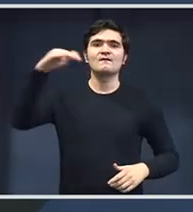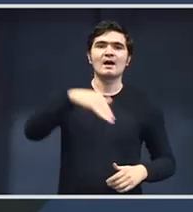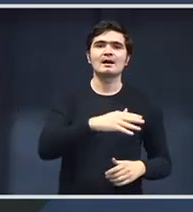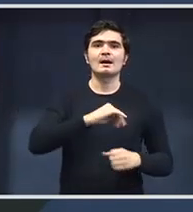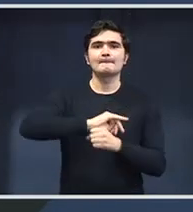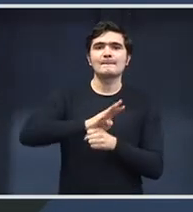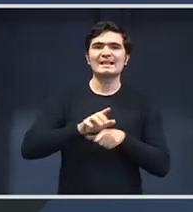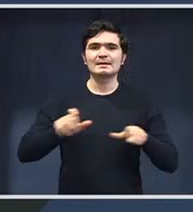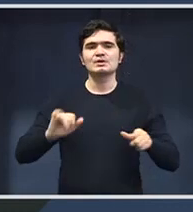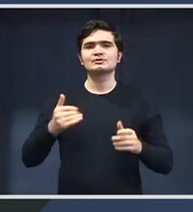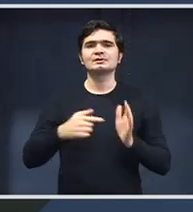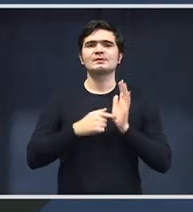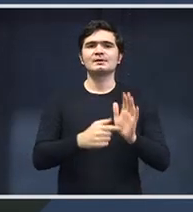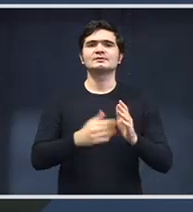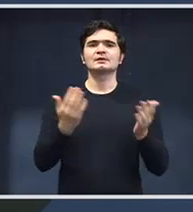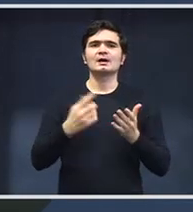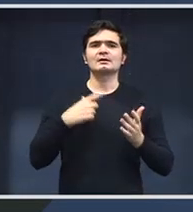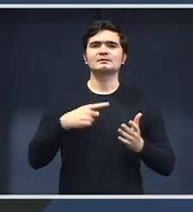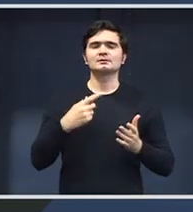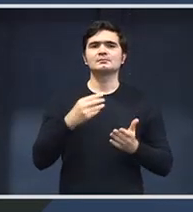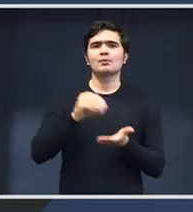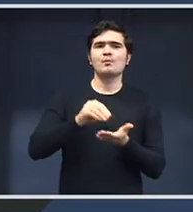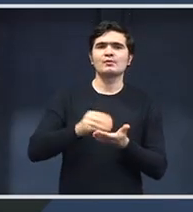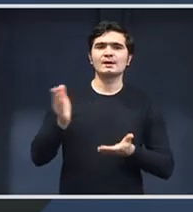să ne prezinte și care sunt planurile pentru perioada următoare.